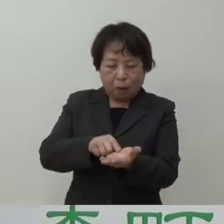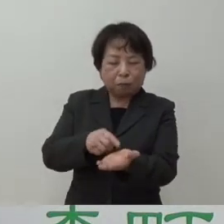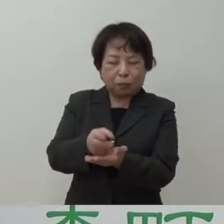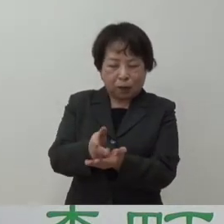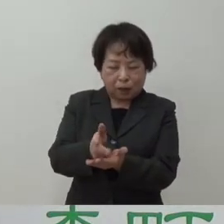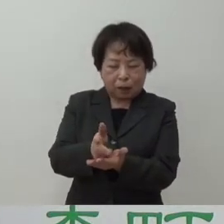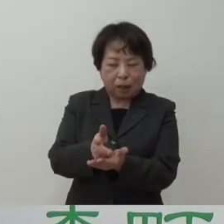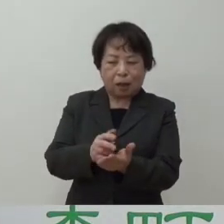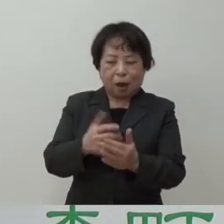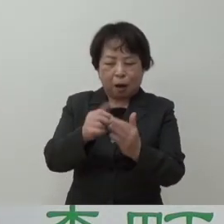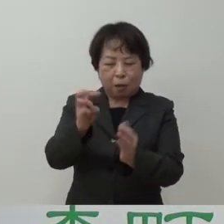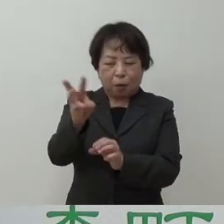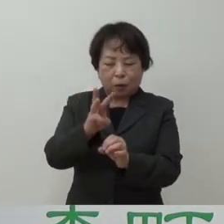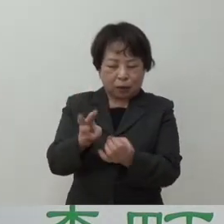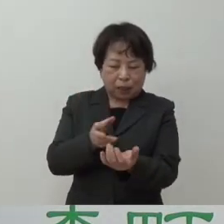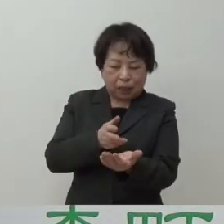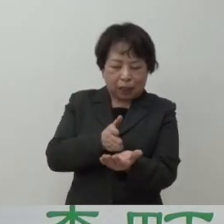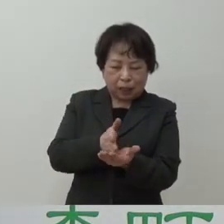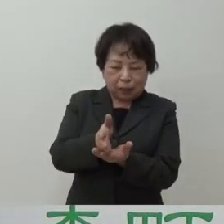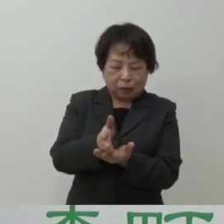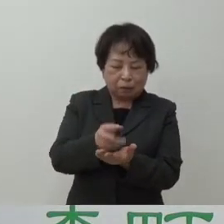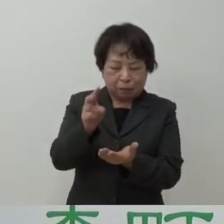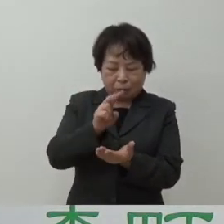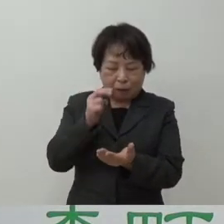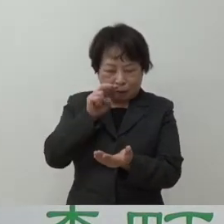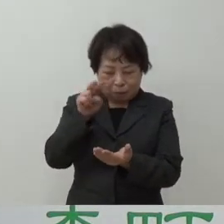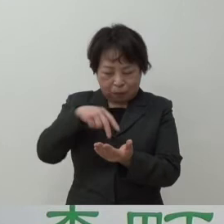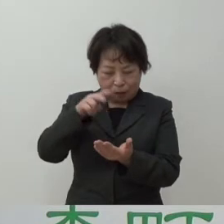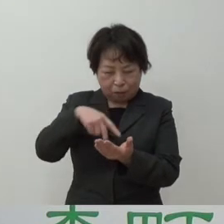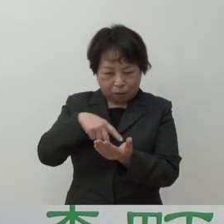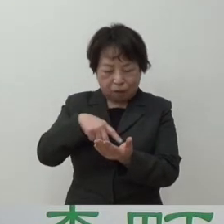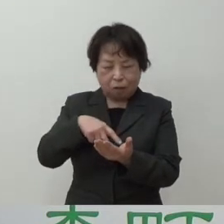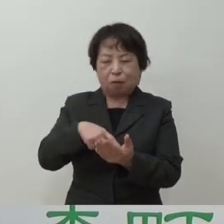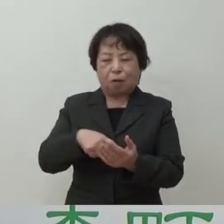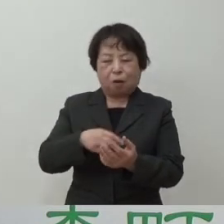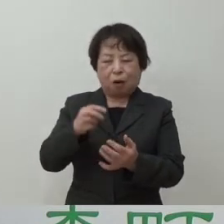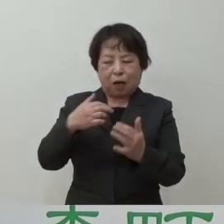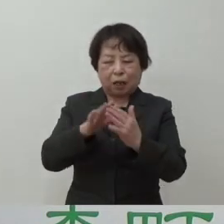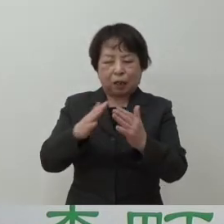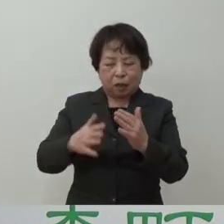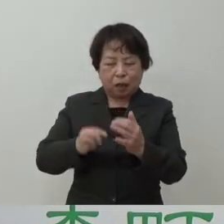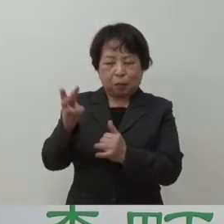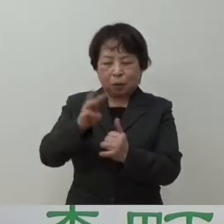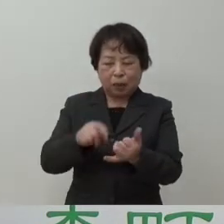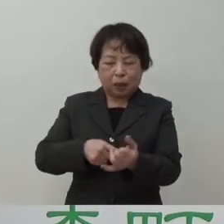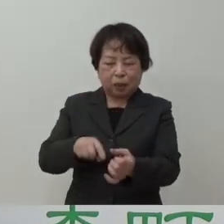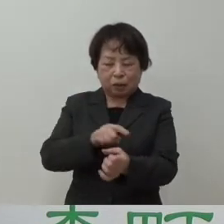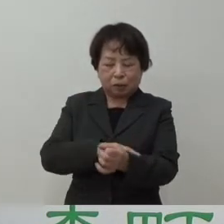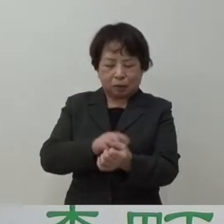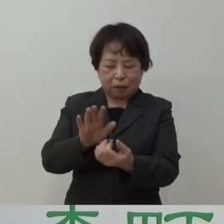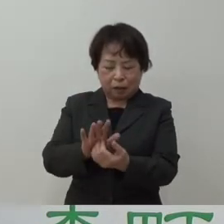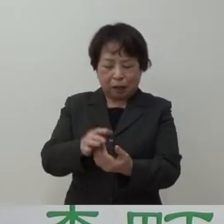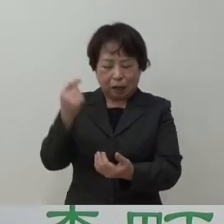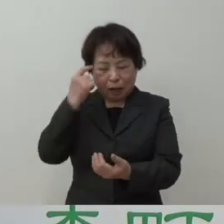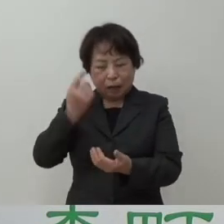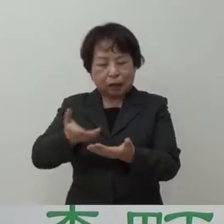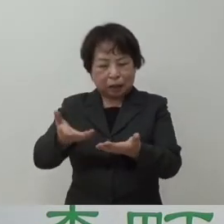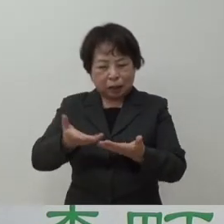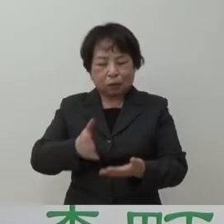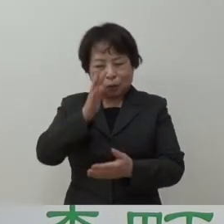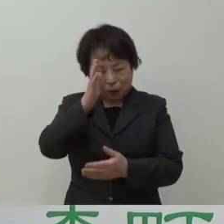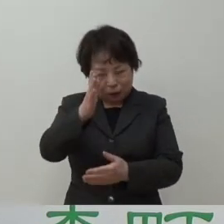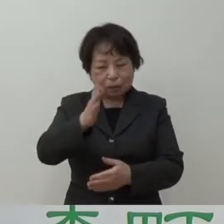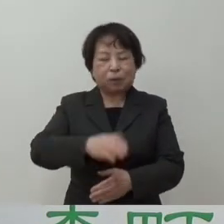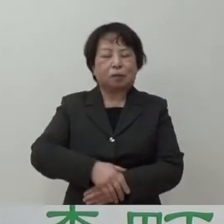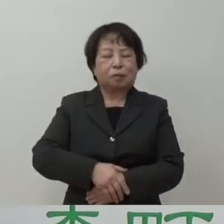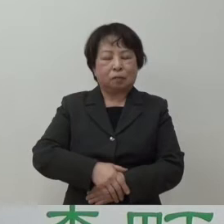ックをご覧になり、ご家庭で防災について考えていただくようお願いします。